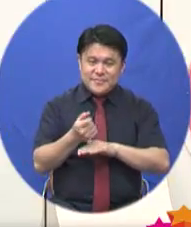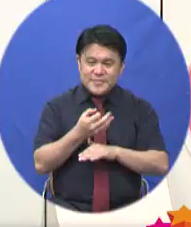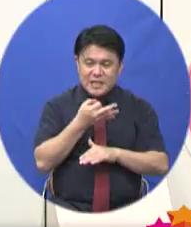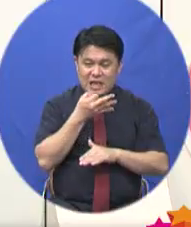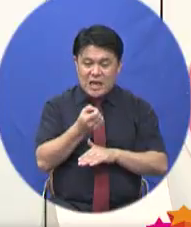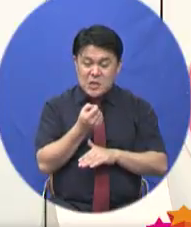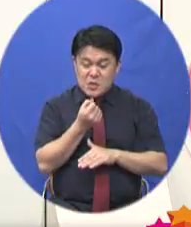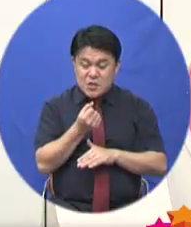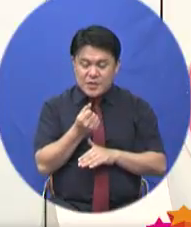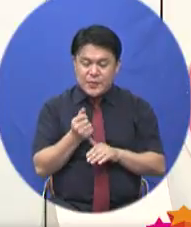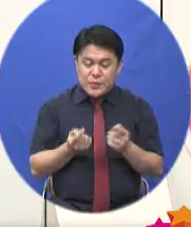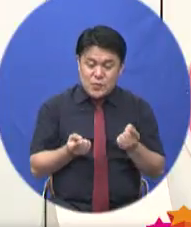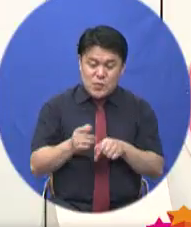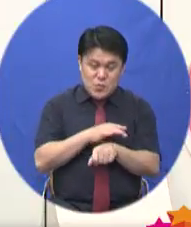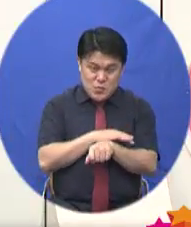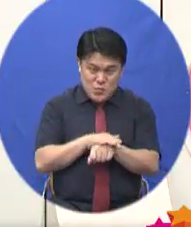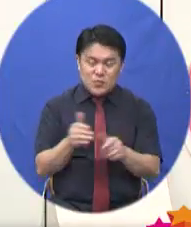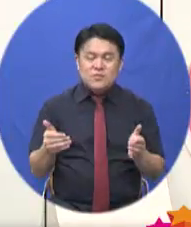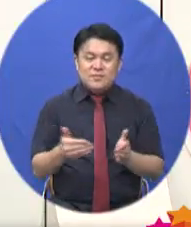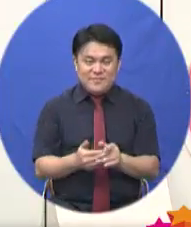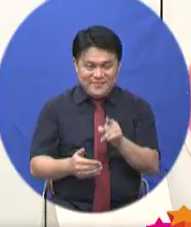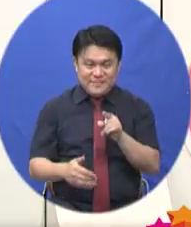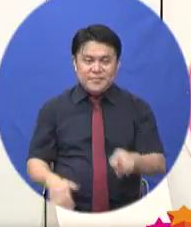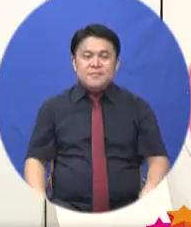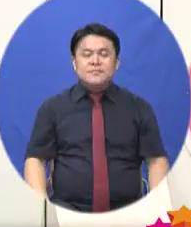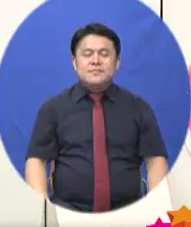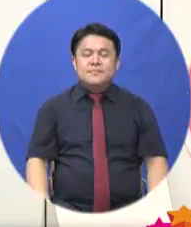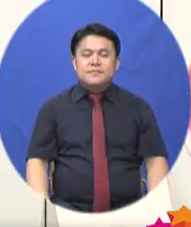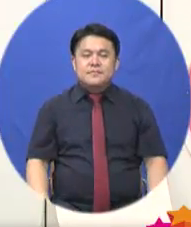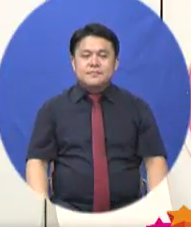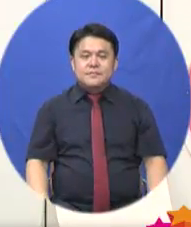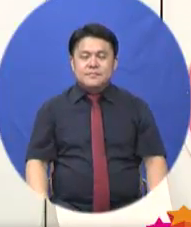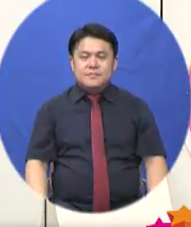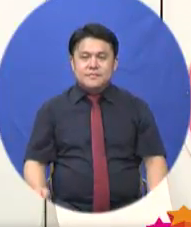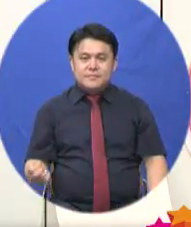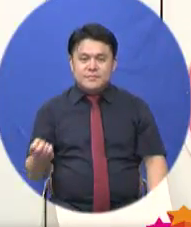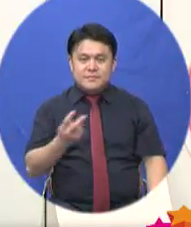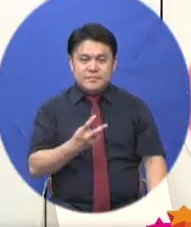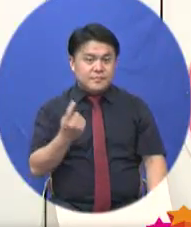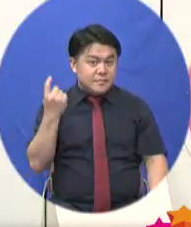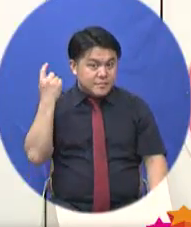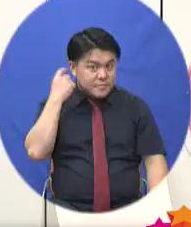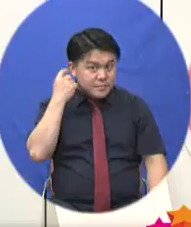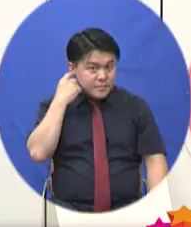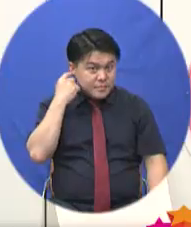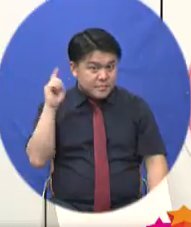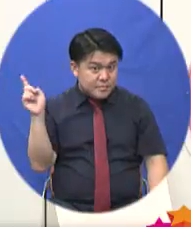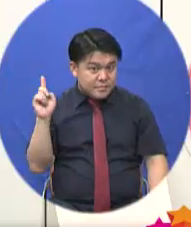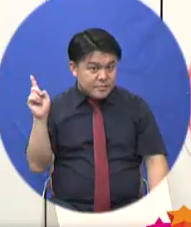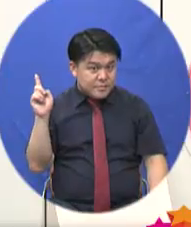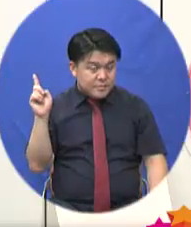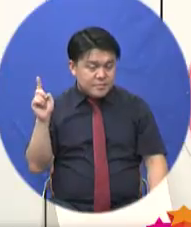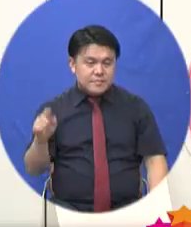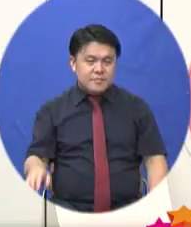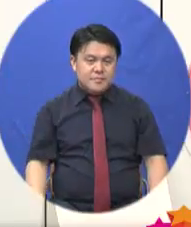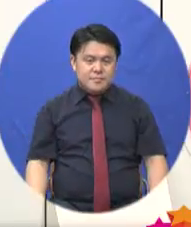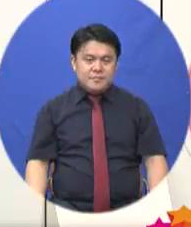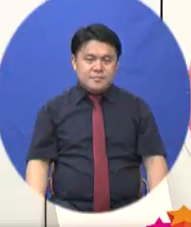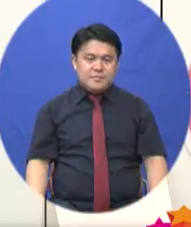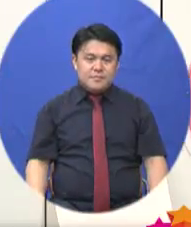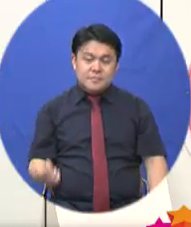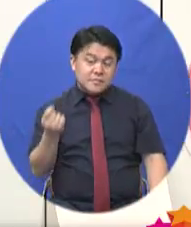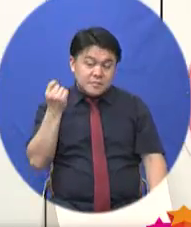작게 처음에 잘 부르셨어요. 그럼요. 왜냐하면요. 네. 특히 수화기에 나오는 소리가 네. 음악이